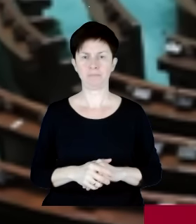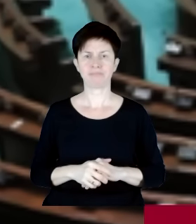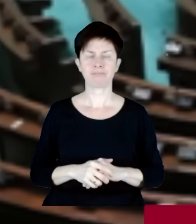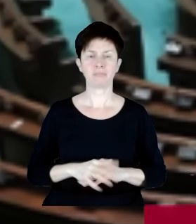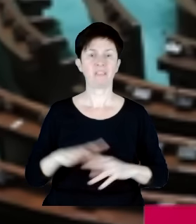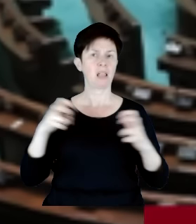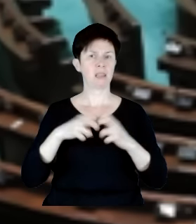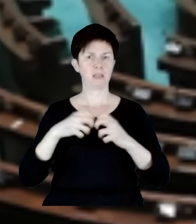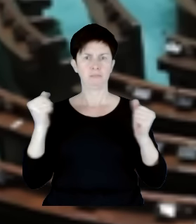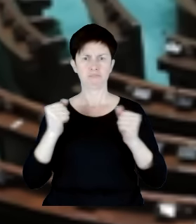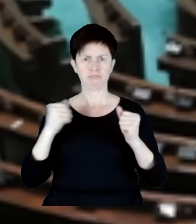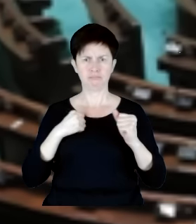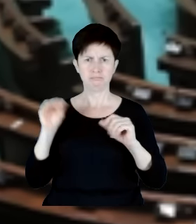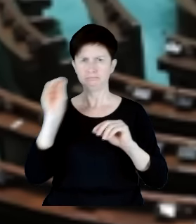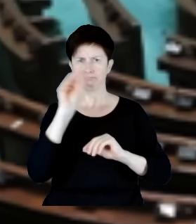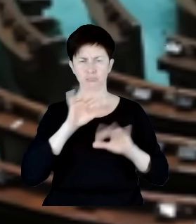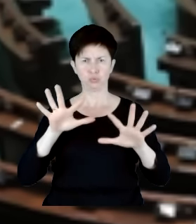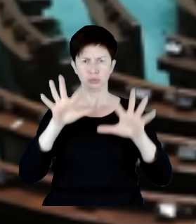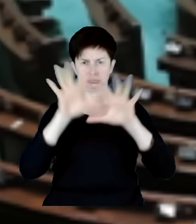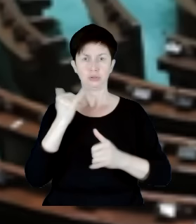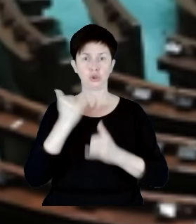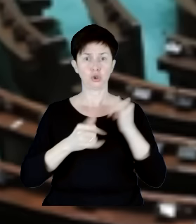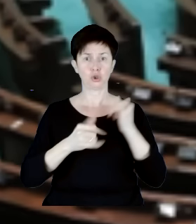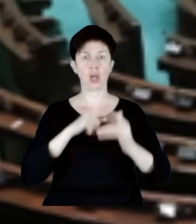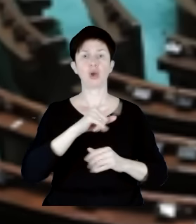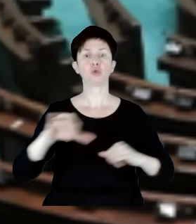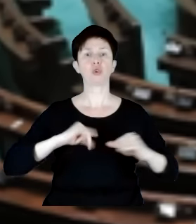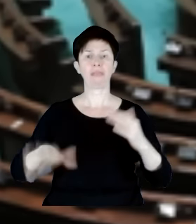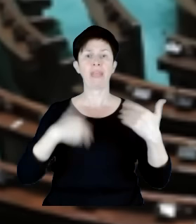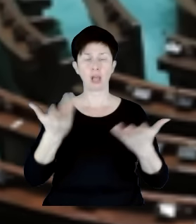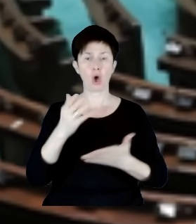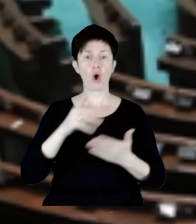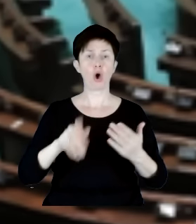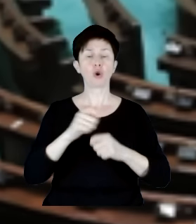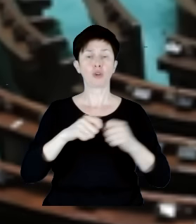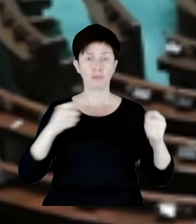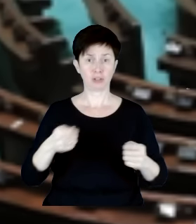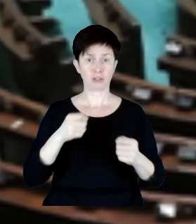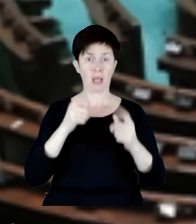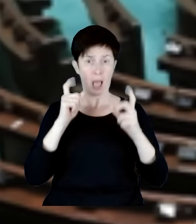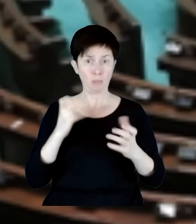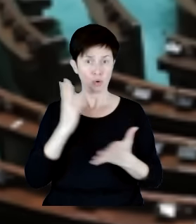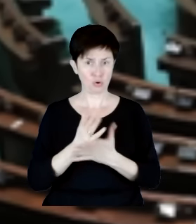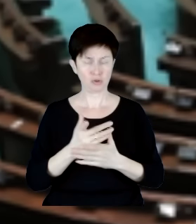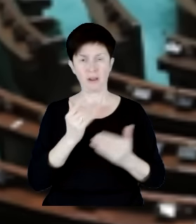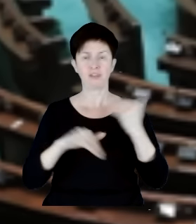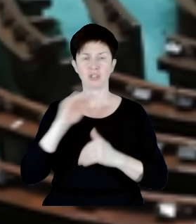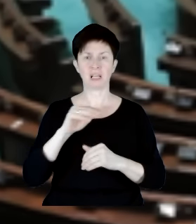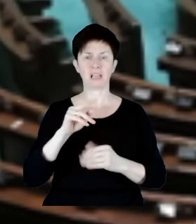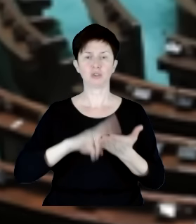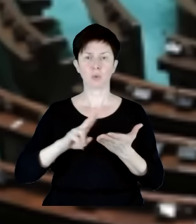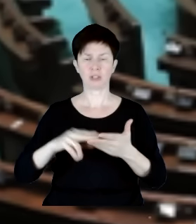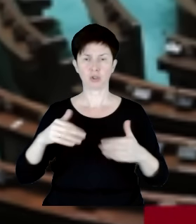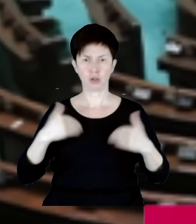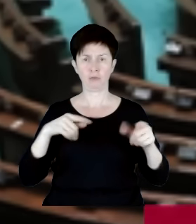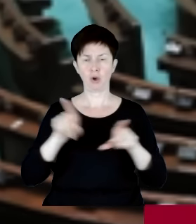tych propozycjach, że jeżeli te rozwiązania, które proponuje rząd, wejdą w życie, wyższą składkę zdrowotną zapłaci kasjerka w supermarkecie